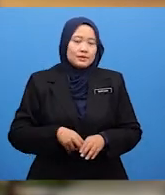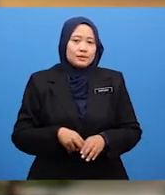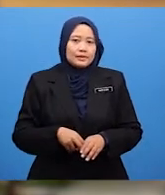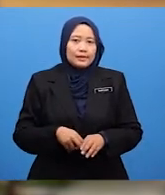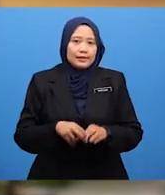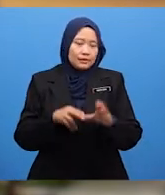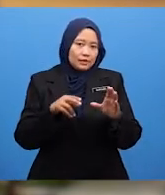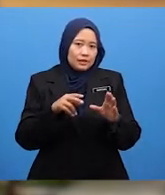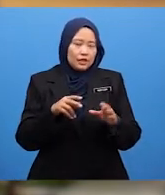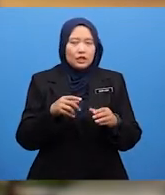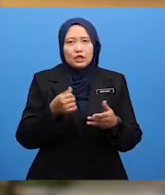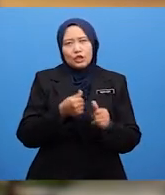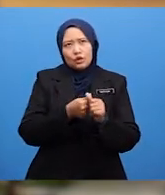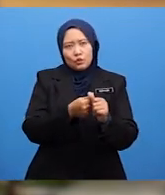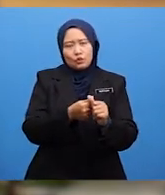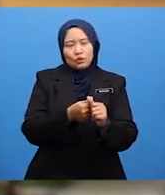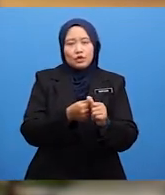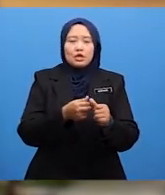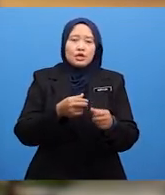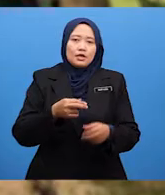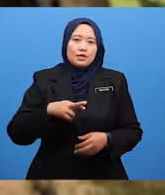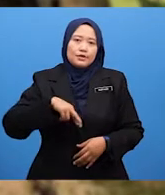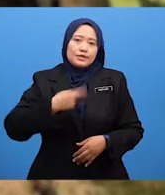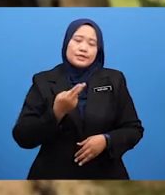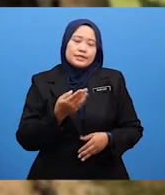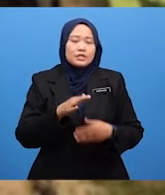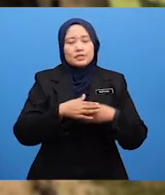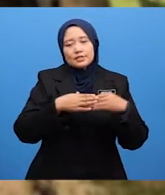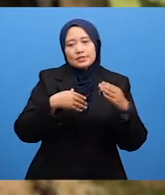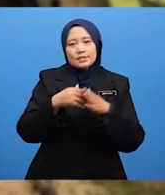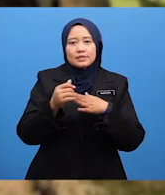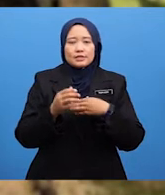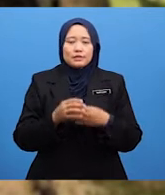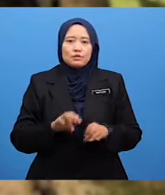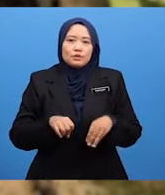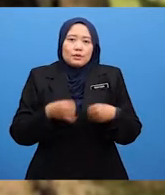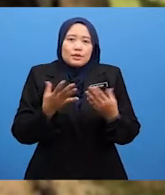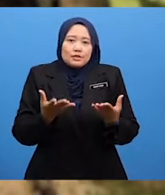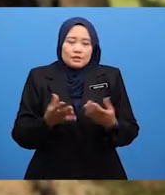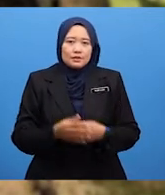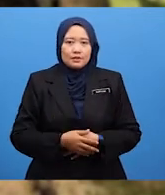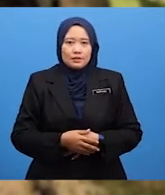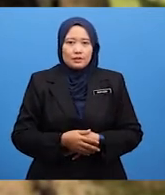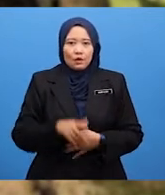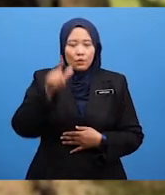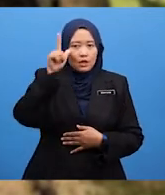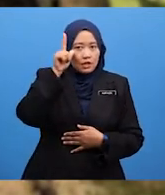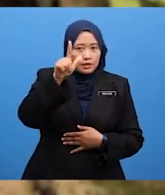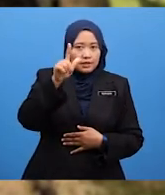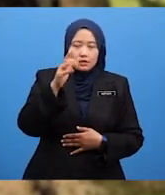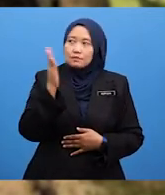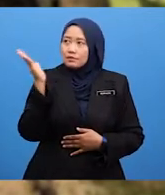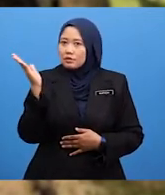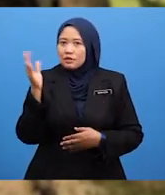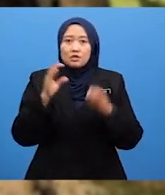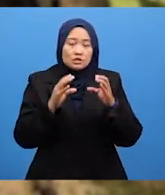kepada keselesaan pemain gambus itu sendiri. Tangan kiri pula memegang bahagian leher gambus dengan